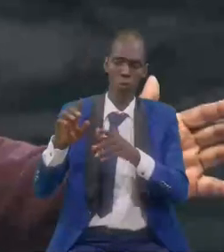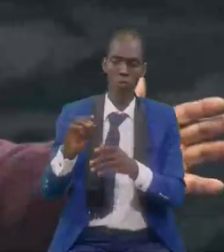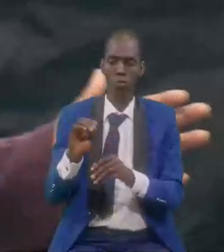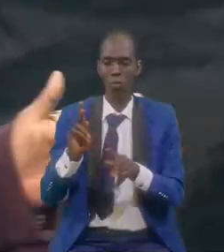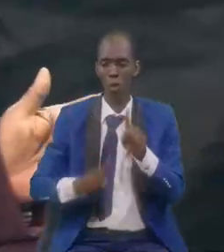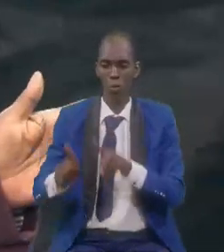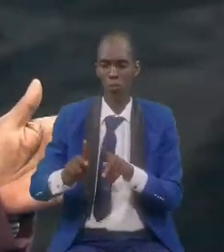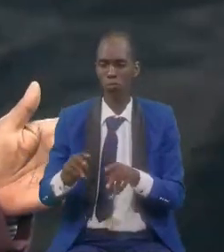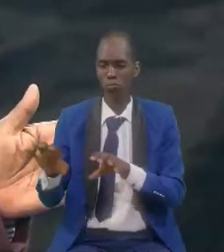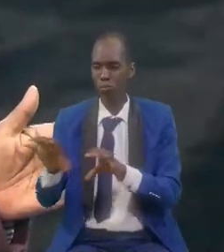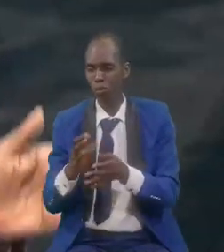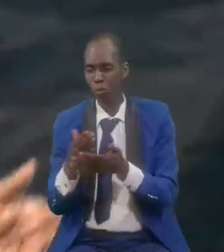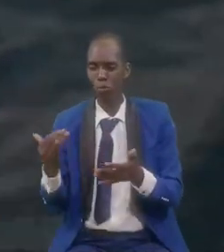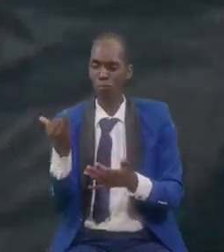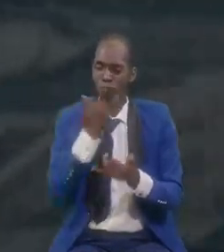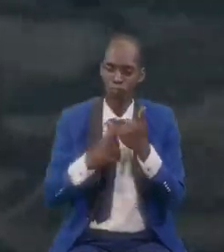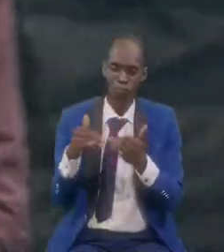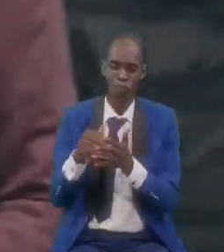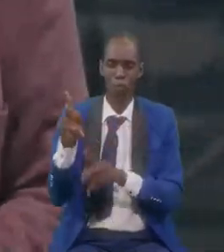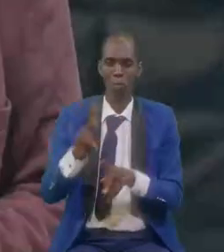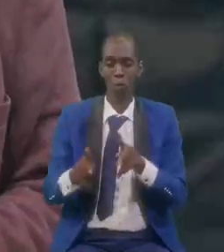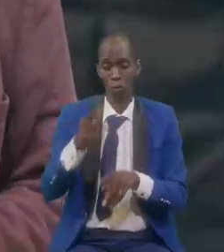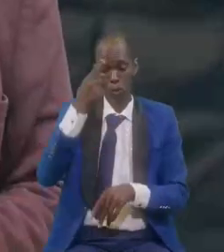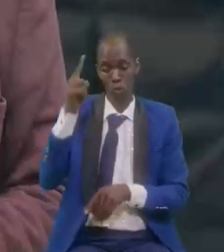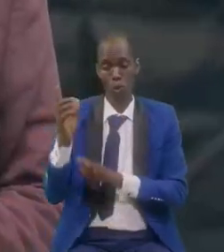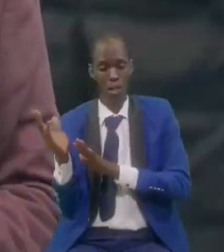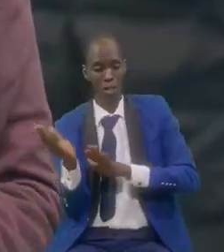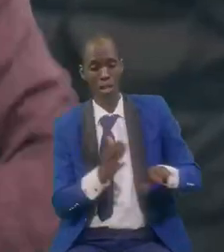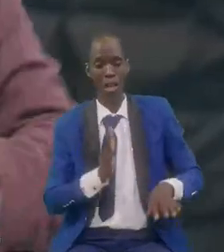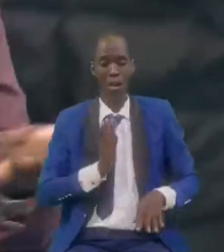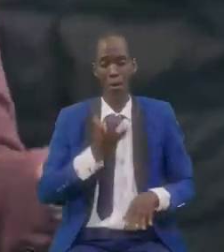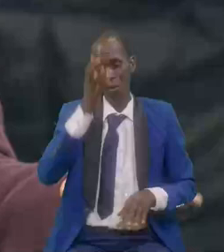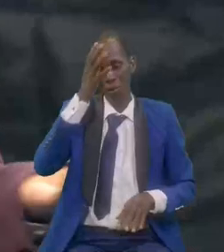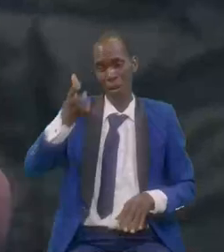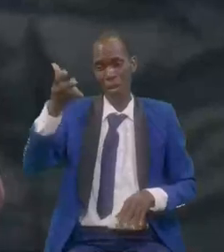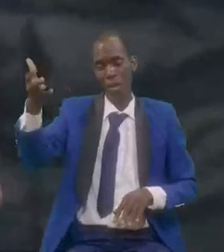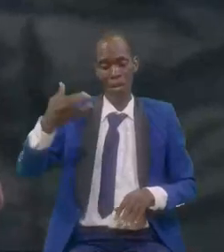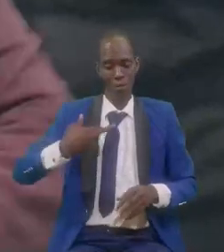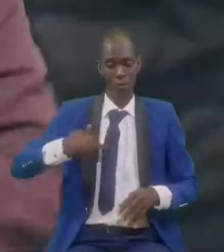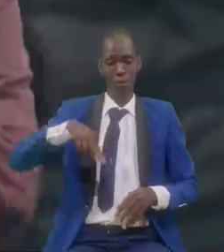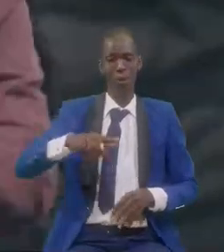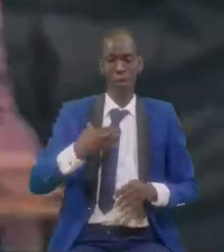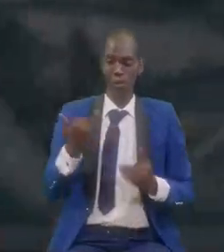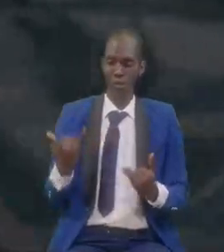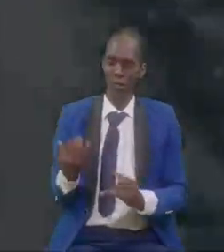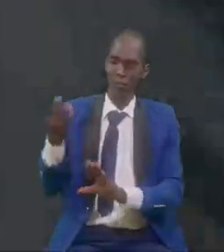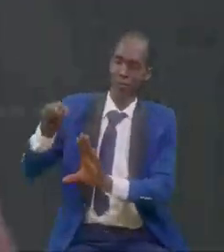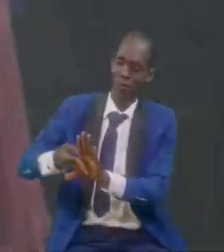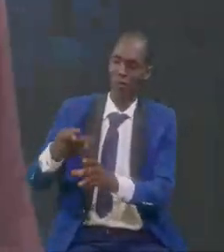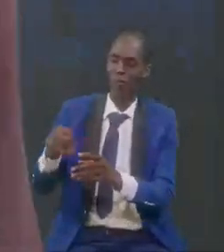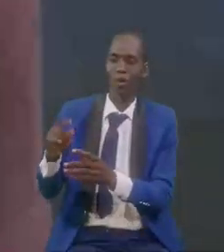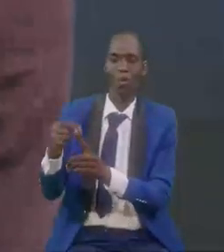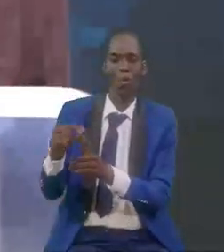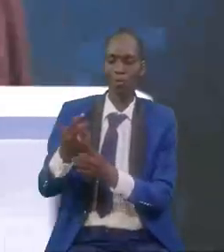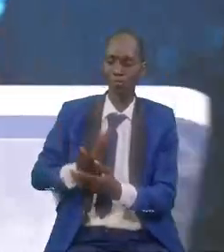quitté la religion de nos pères pour aller à la religion de nouvelle naissance.